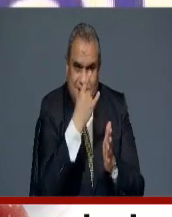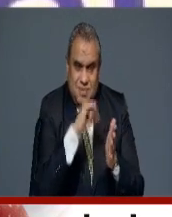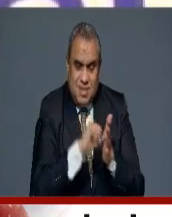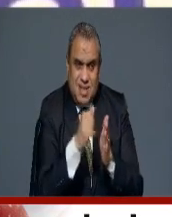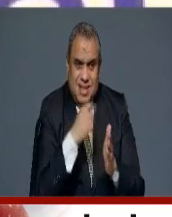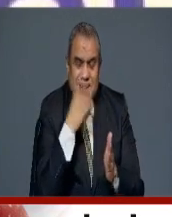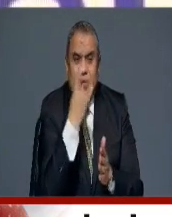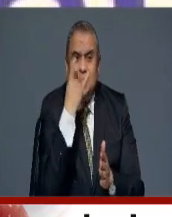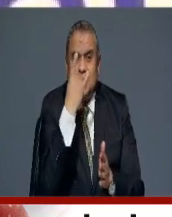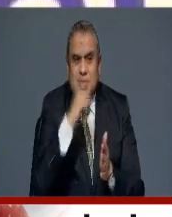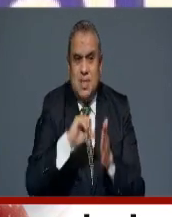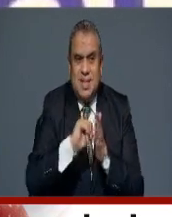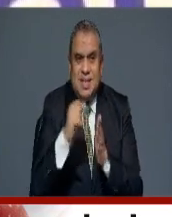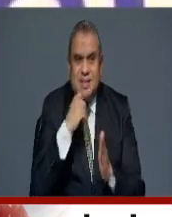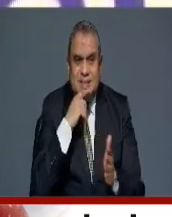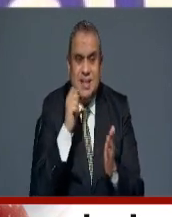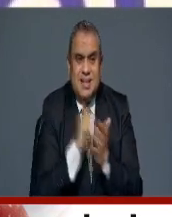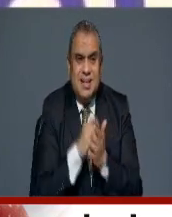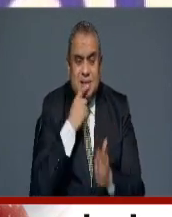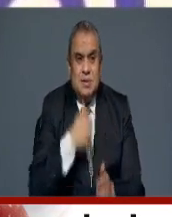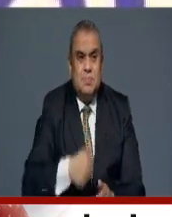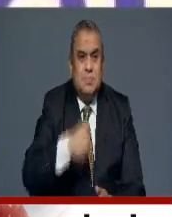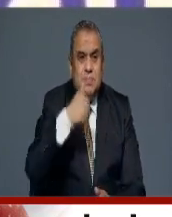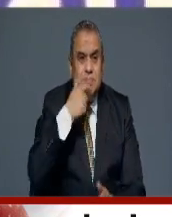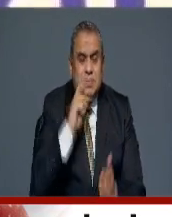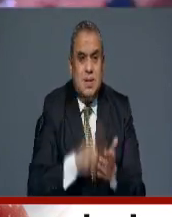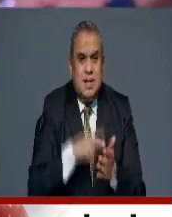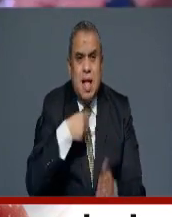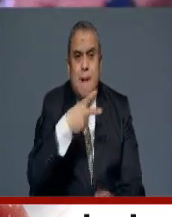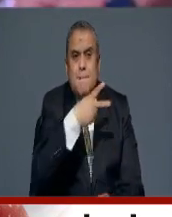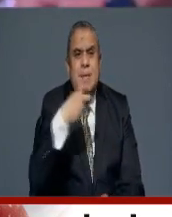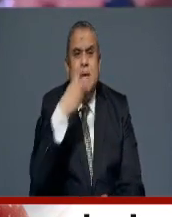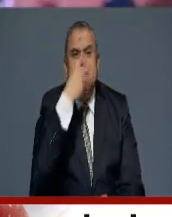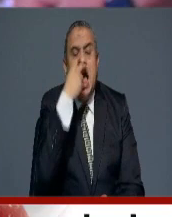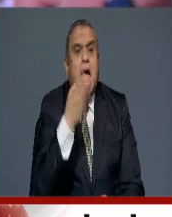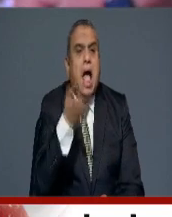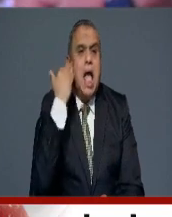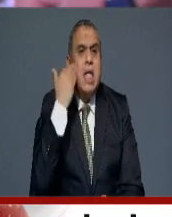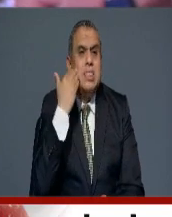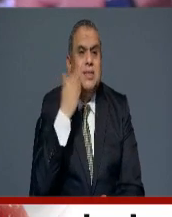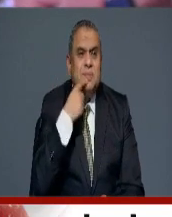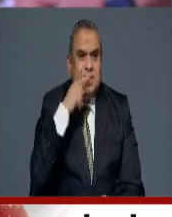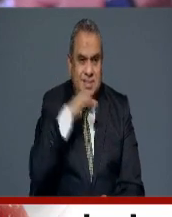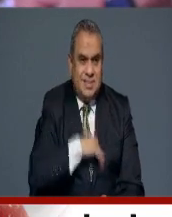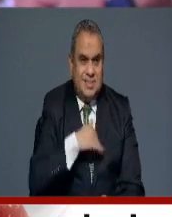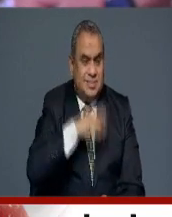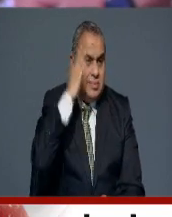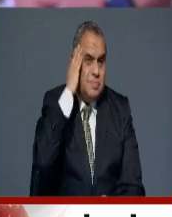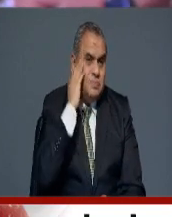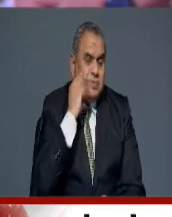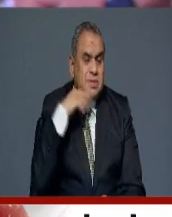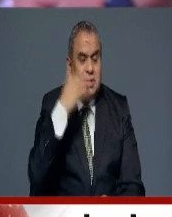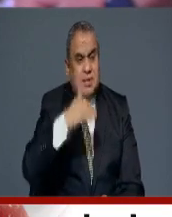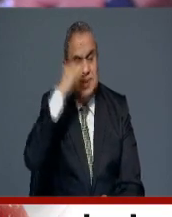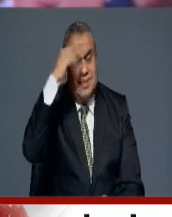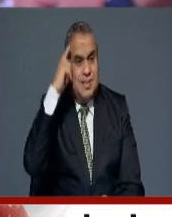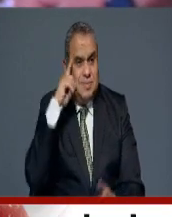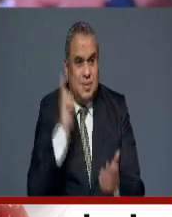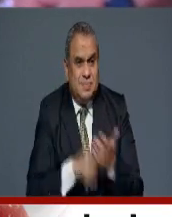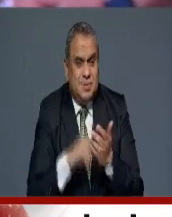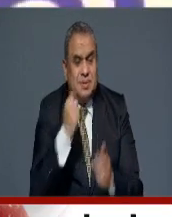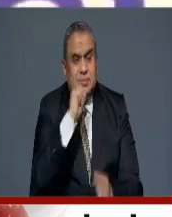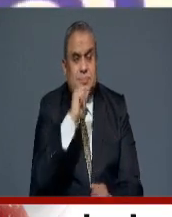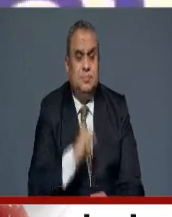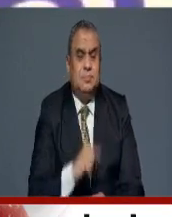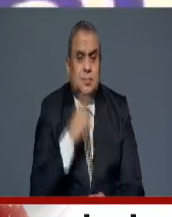خليها ليك، انا عايزه المتينات القديمه. المتينات القديمه؟ الطموح. الطموح والاجيال الجديده يا ريس. طيب